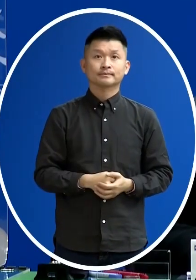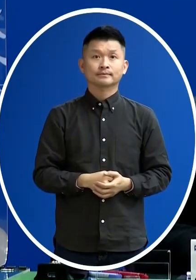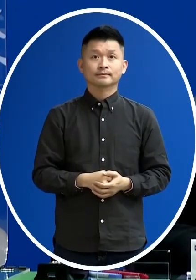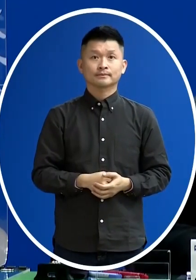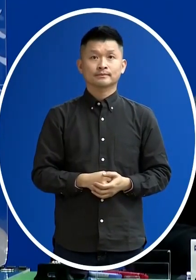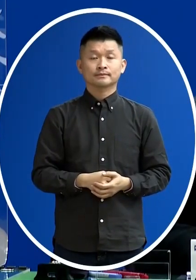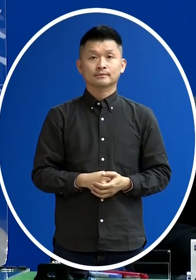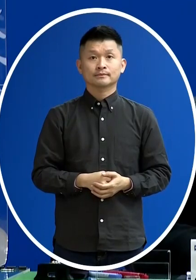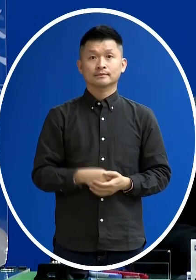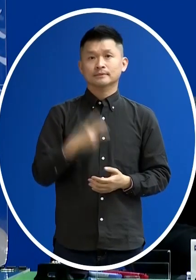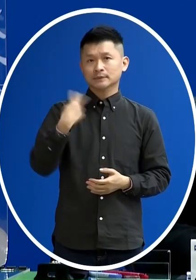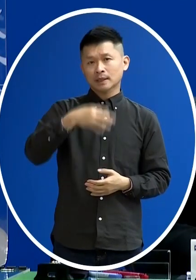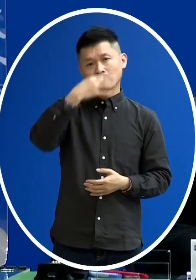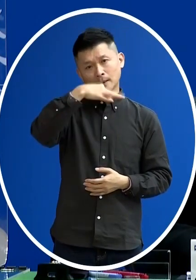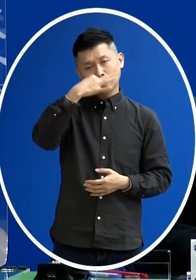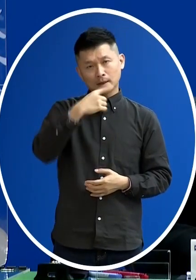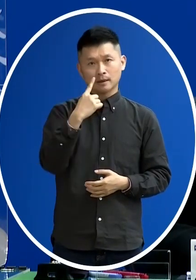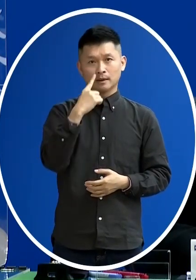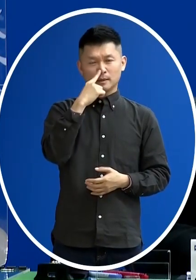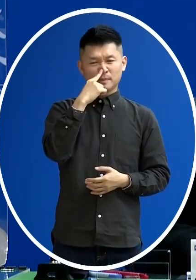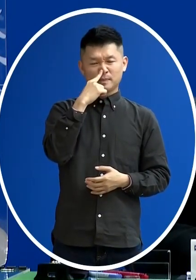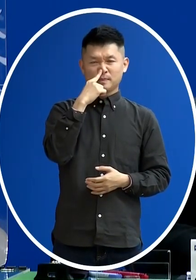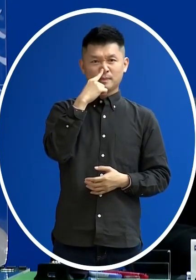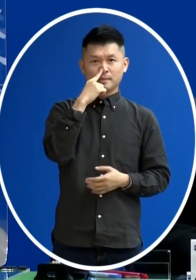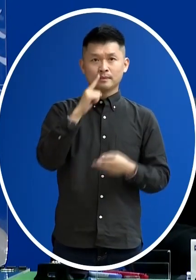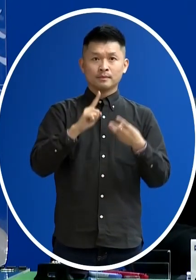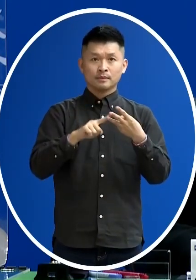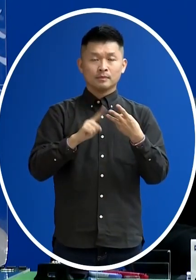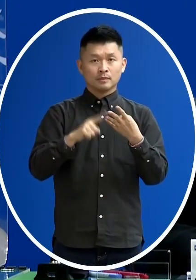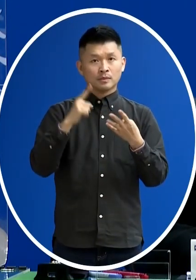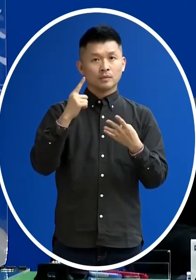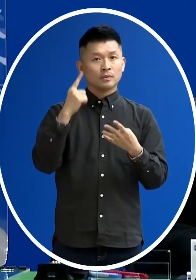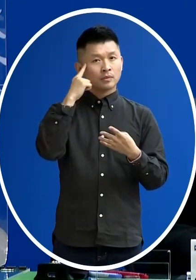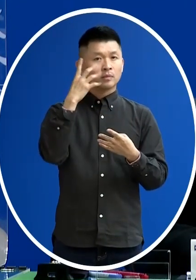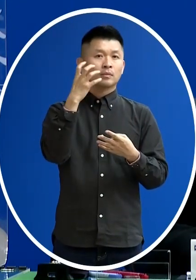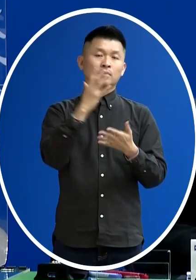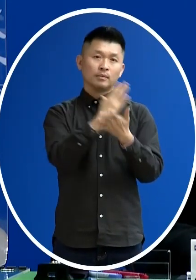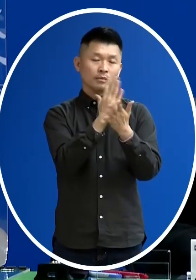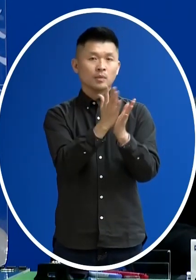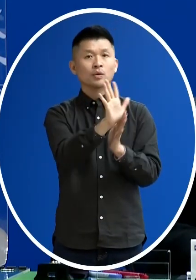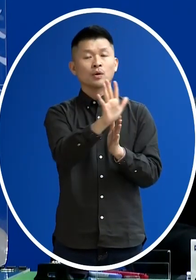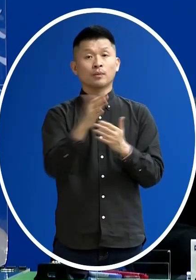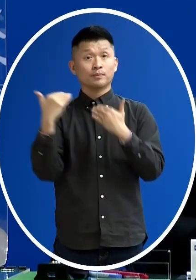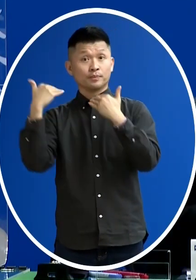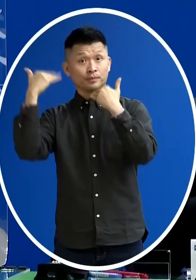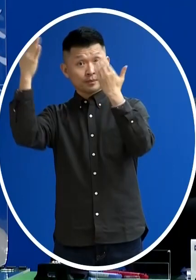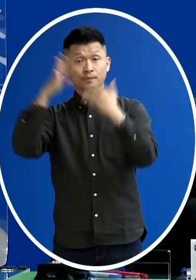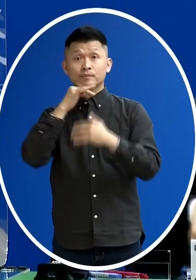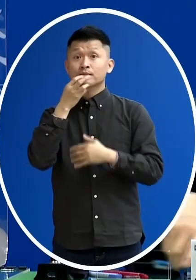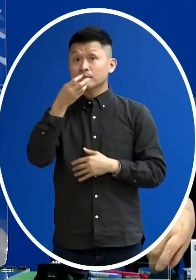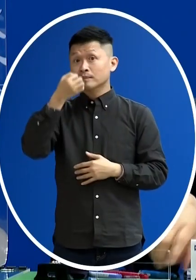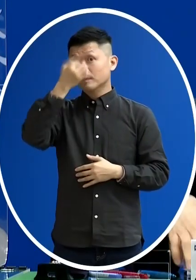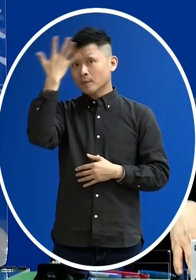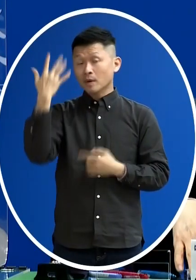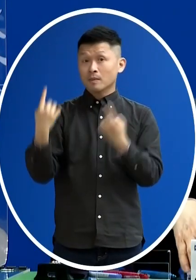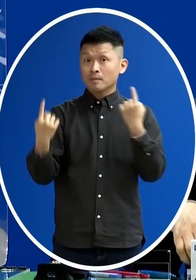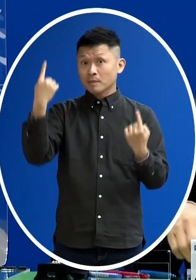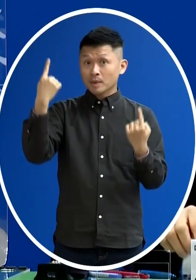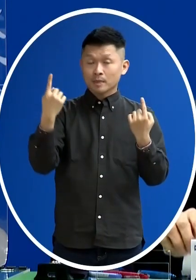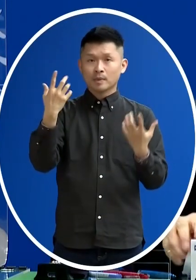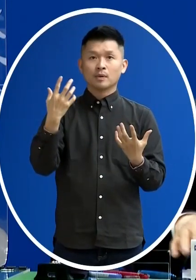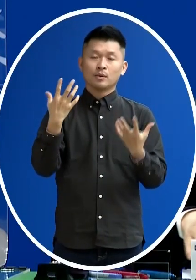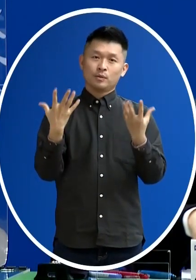有一些流鼻水、鼻塞跟喉咙的这个症状那不过就相对于这个成人或青少年的比例来说稍微低一